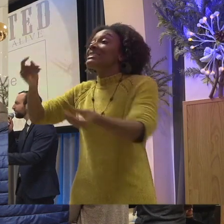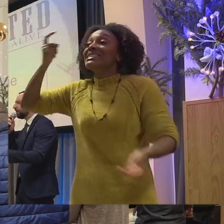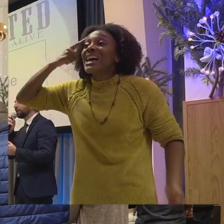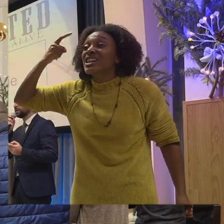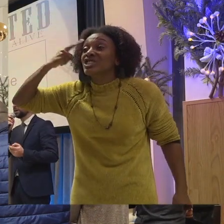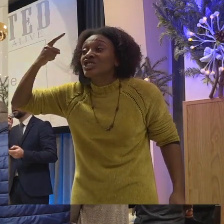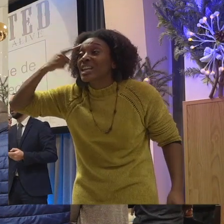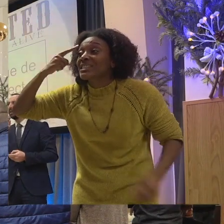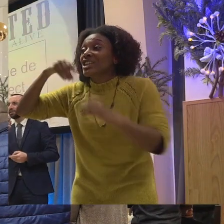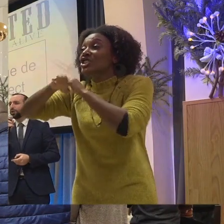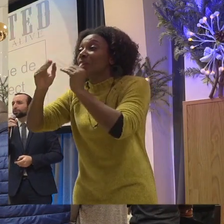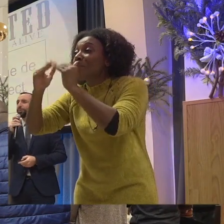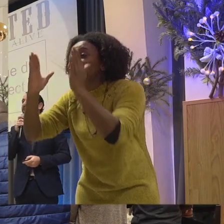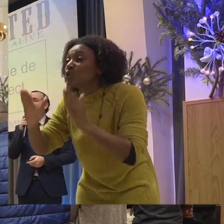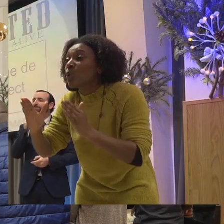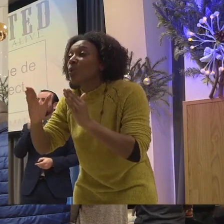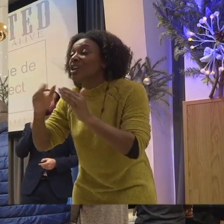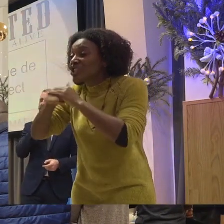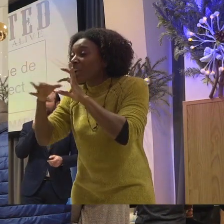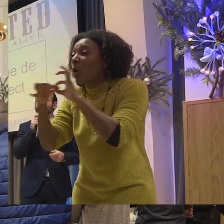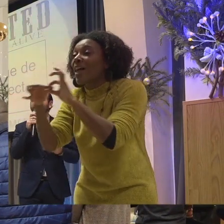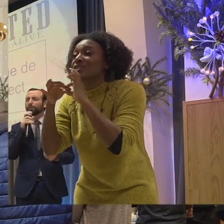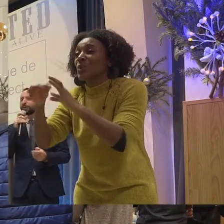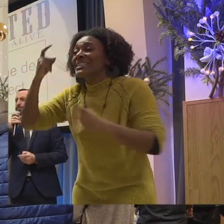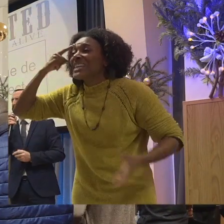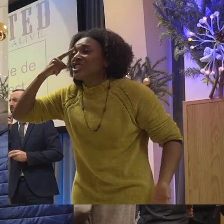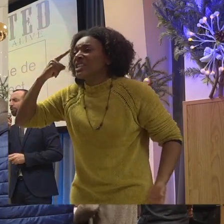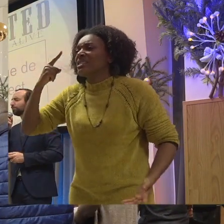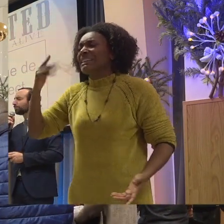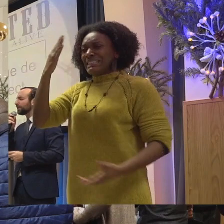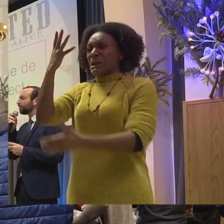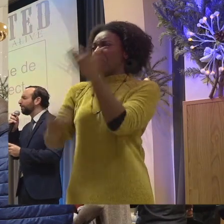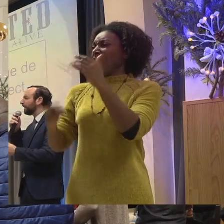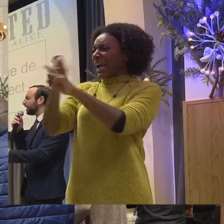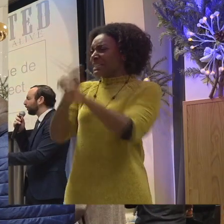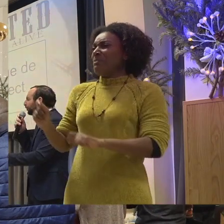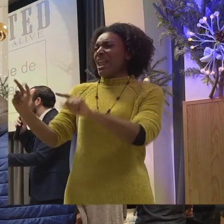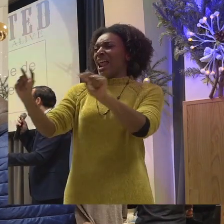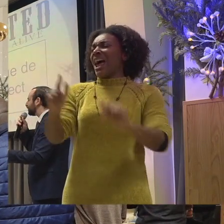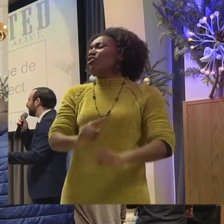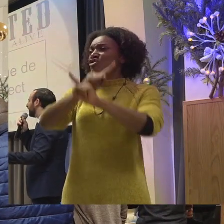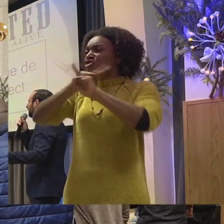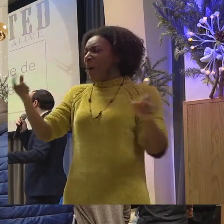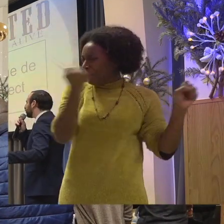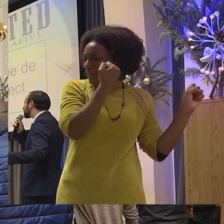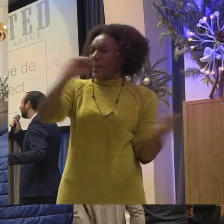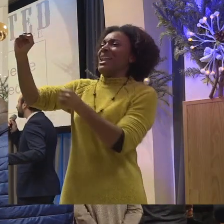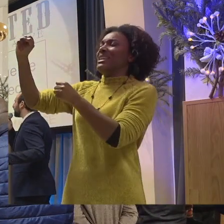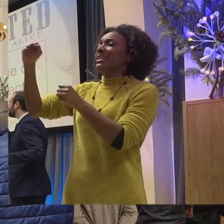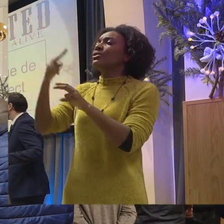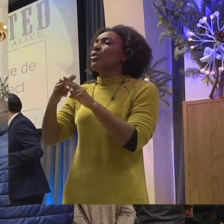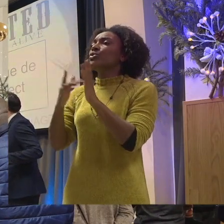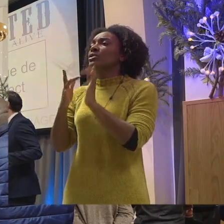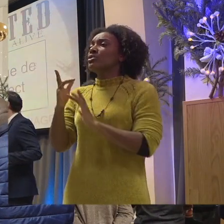dans nos maisons, alléluia. Seigneur, je te prie, afin que s'il y a du manque de respect, Seigneur, que tout cela soit balayé dans le nom de Jésus. Et que chaque